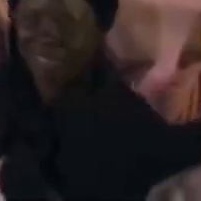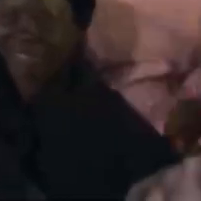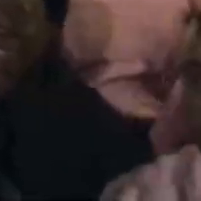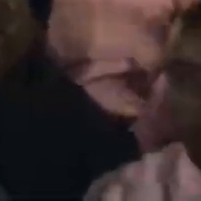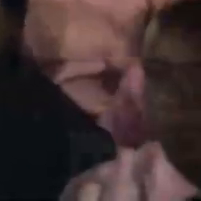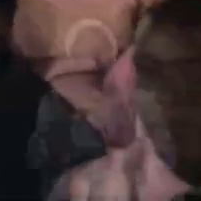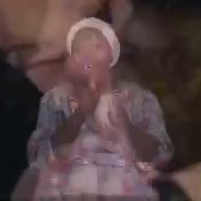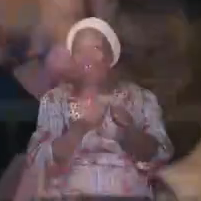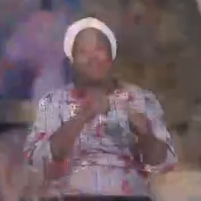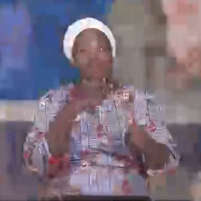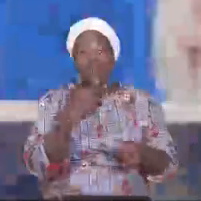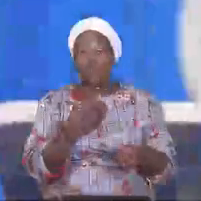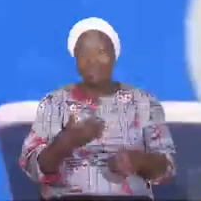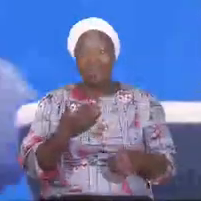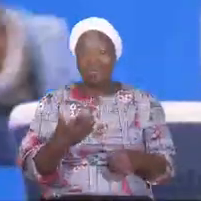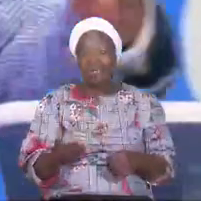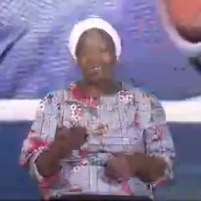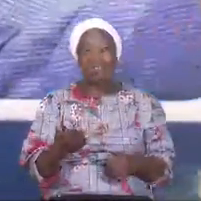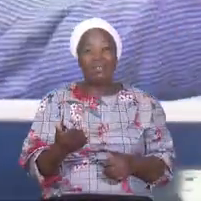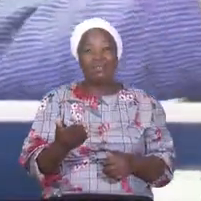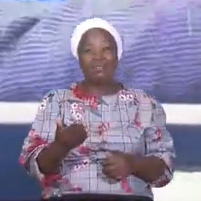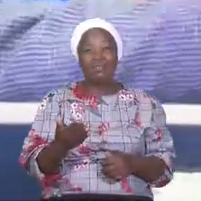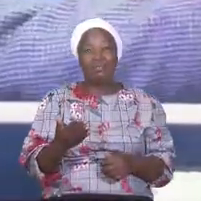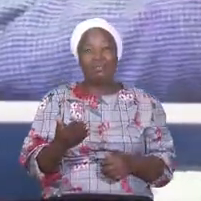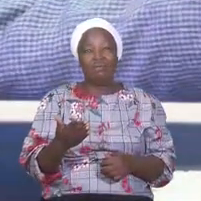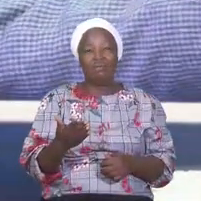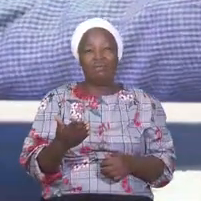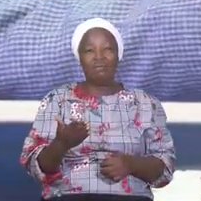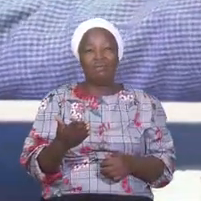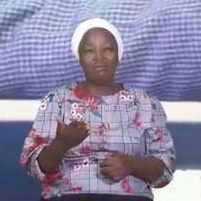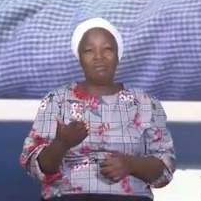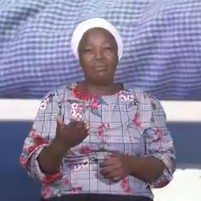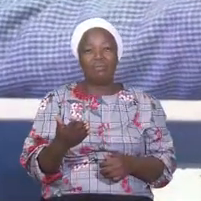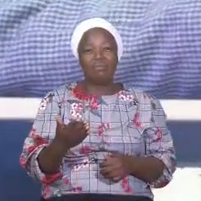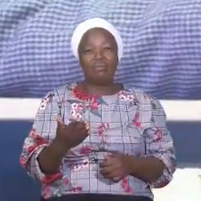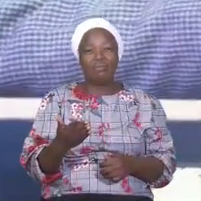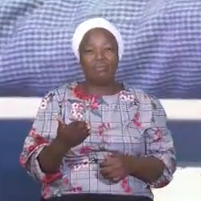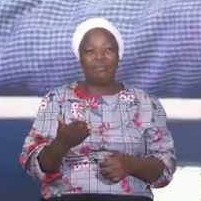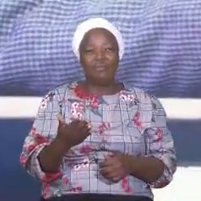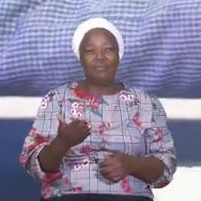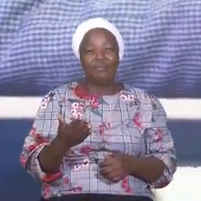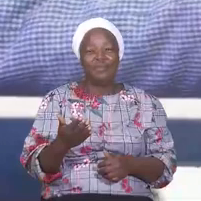Tu ne cesseras pas de prier jusqu'à ce que tu vois tout ce que